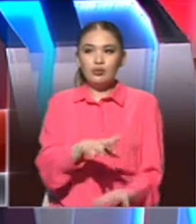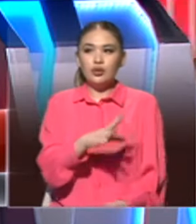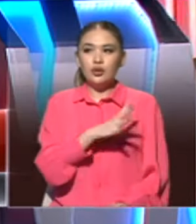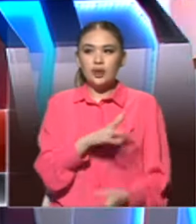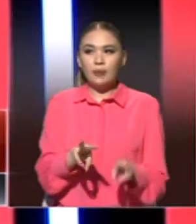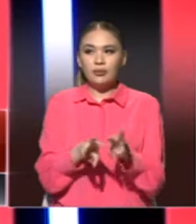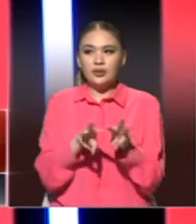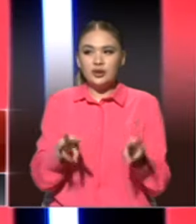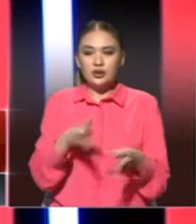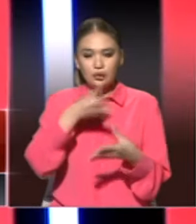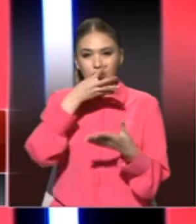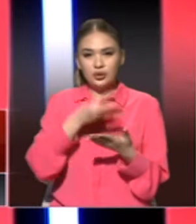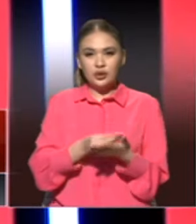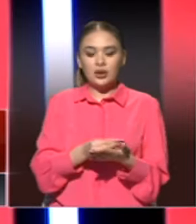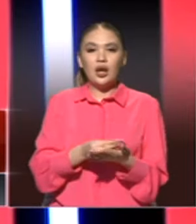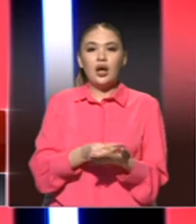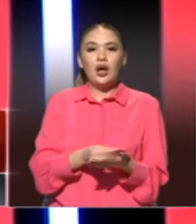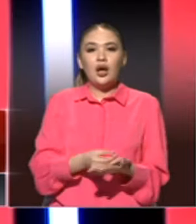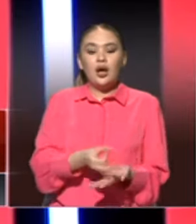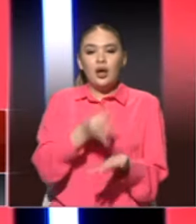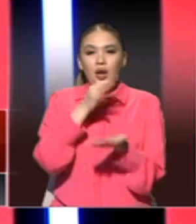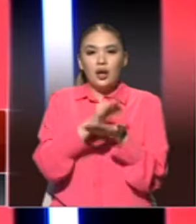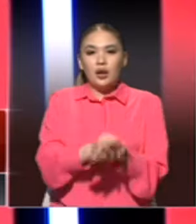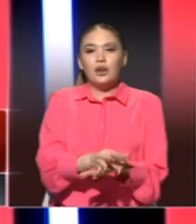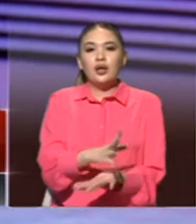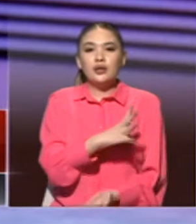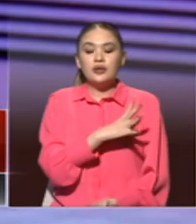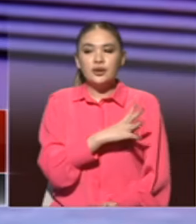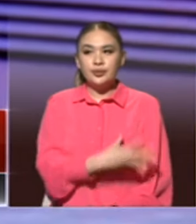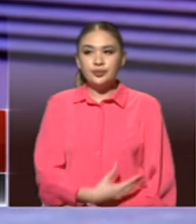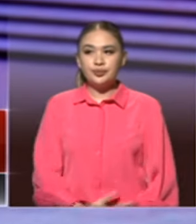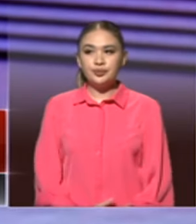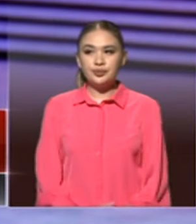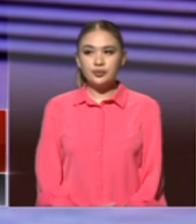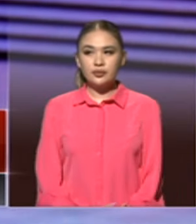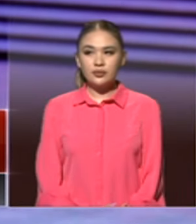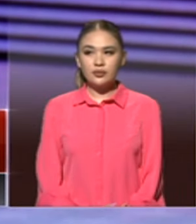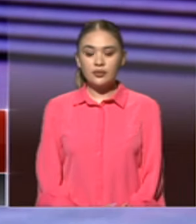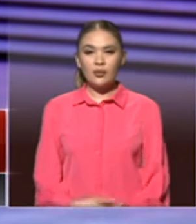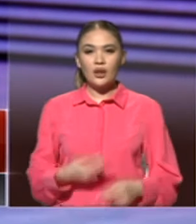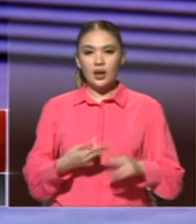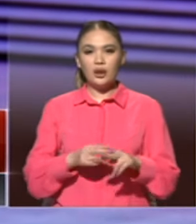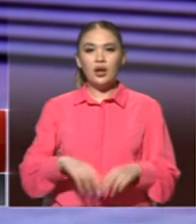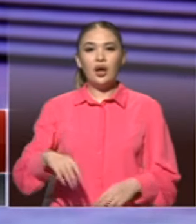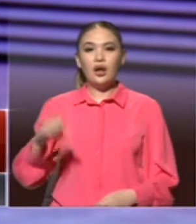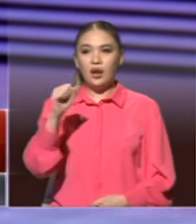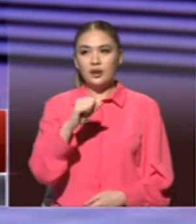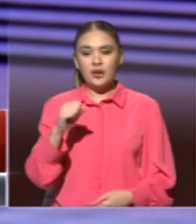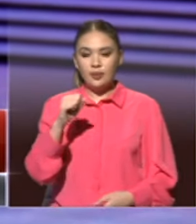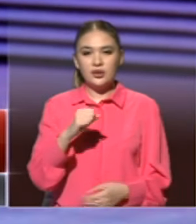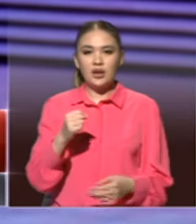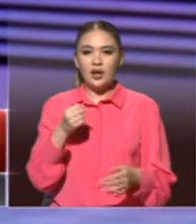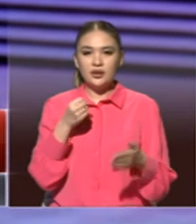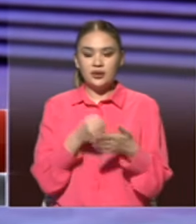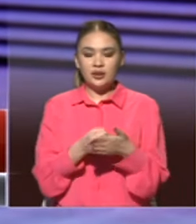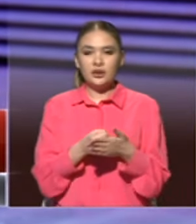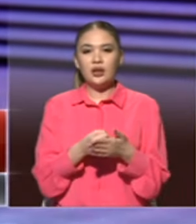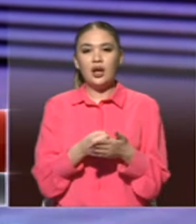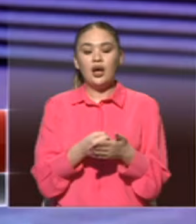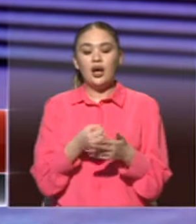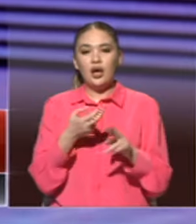өз пікірін айтты. Негізі осындай үш мезгіл береміз. Және де тамыз айына шейін. Енді бұрын болмады ғой